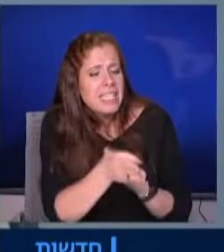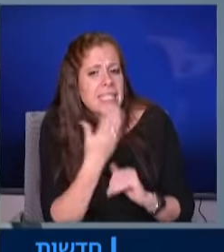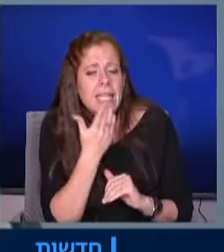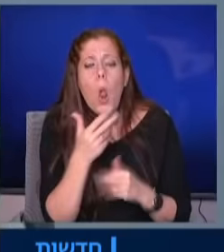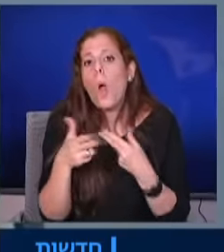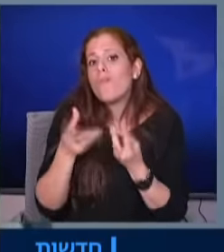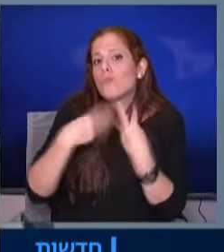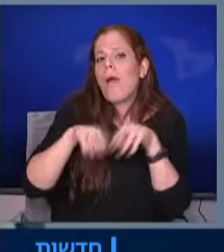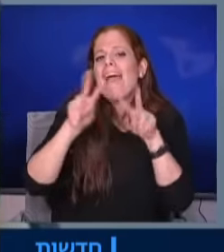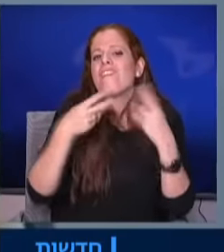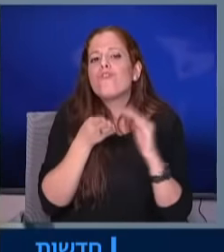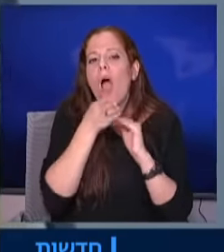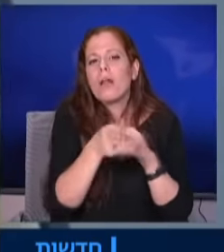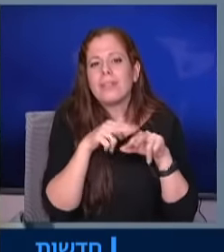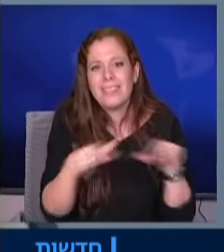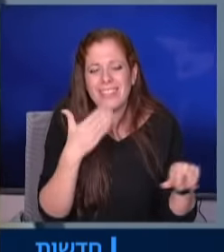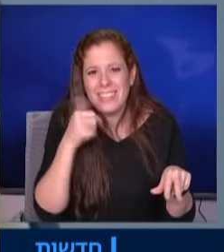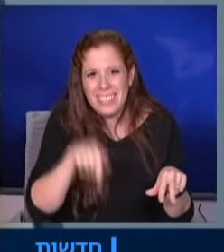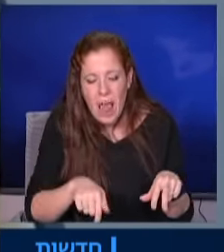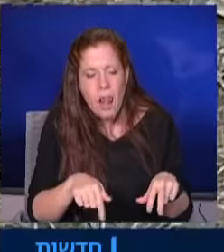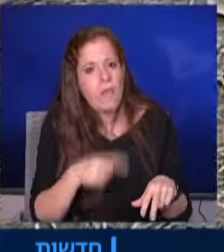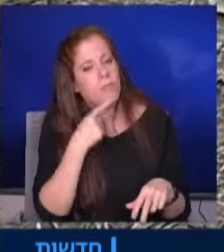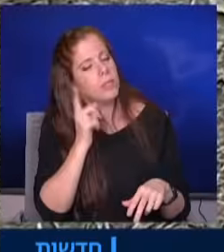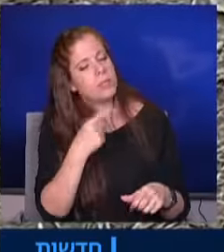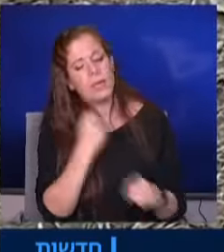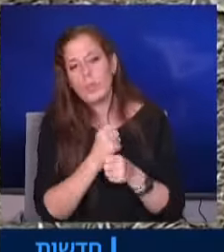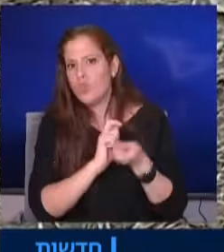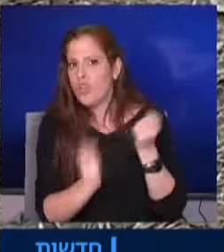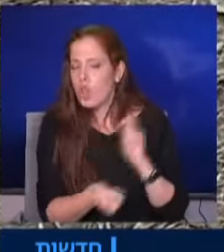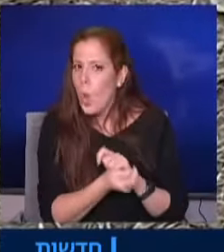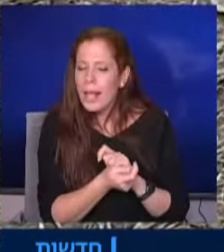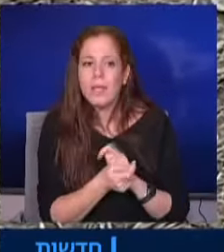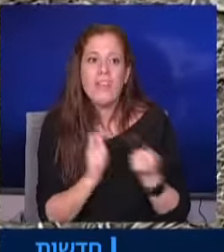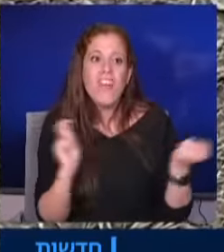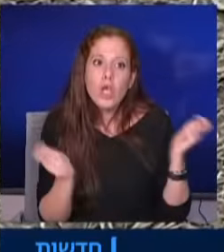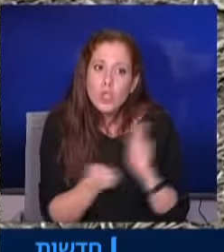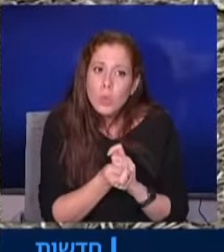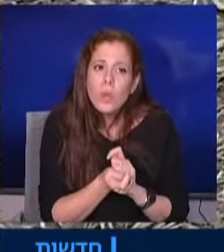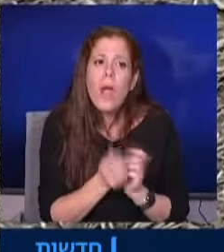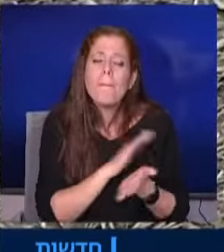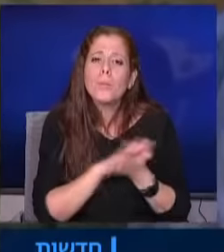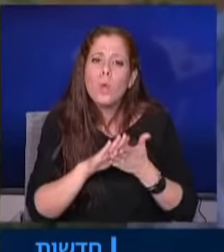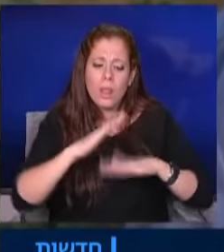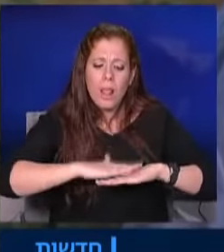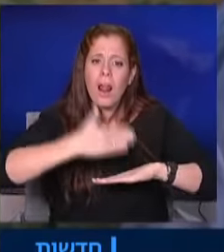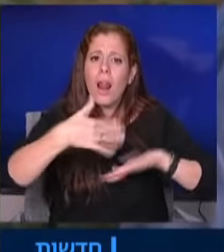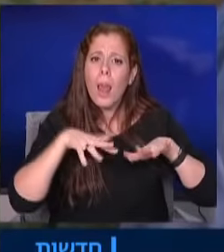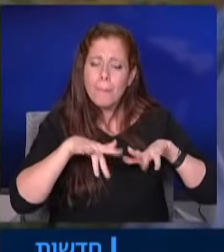לישראל, ואמרתי, צריך לעשות פה שינוי דרסטי, והשינוי הזה היה פשוט להוציא את הלפטופ שלי